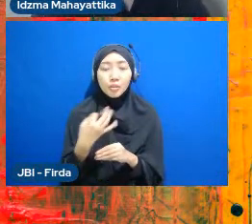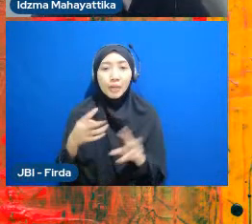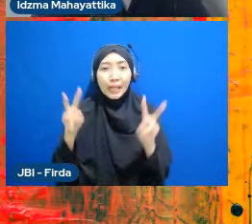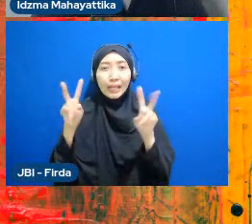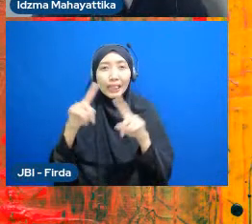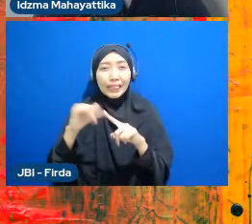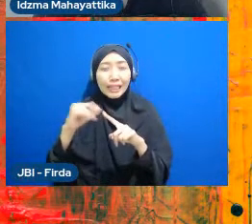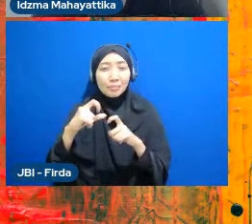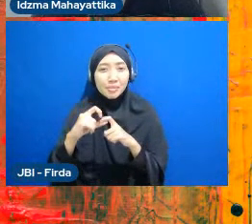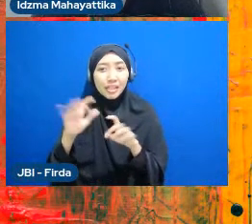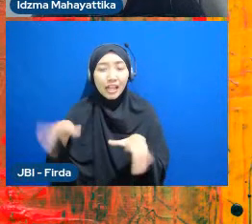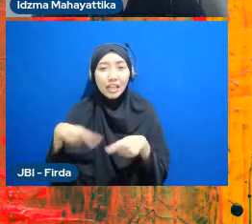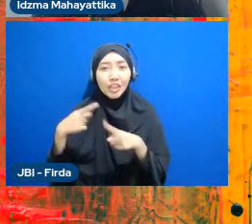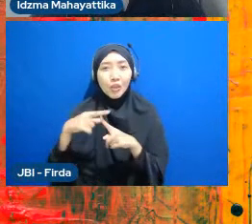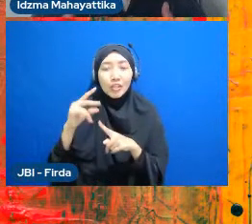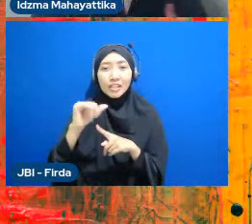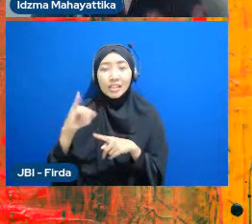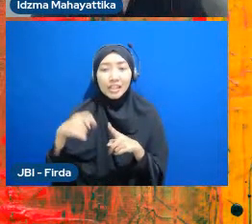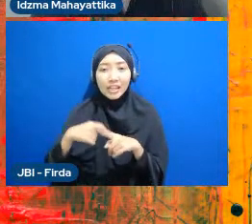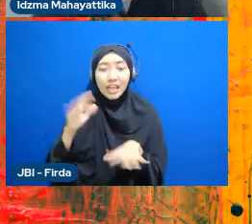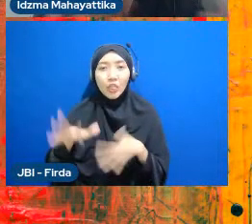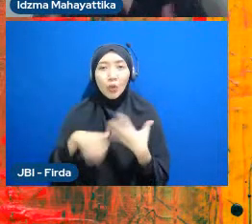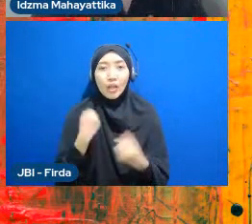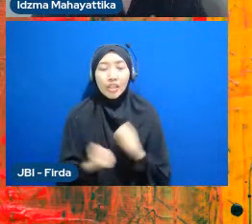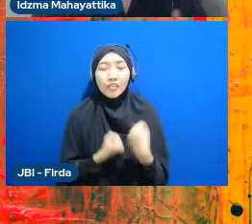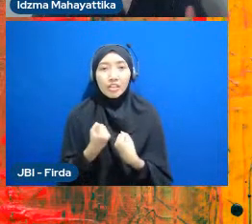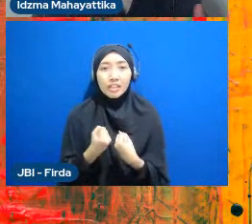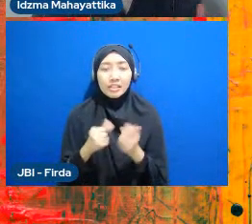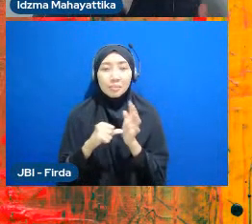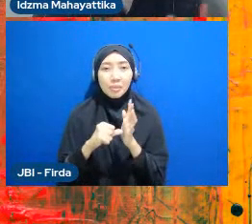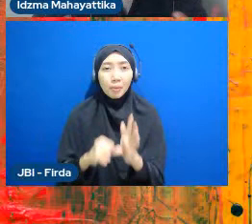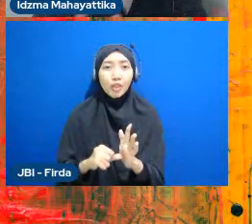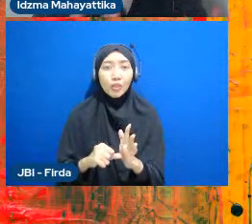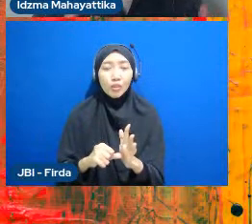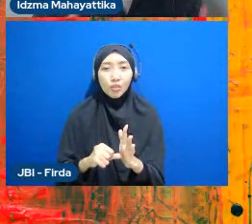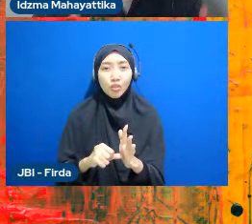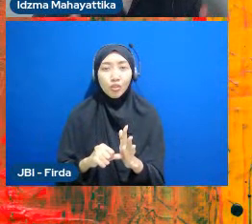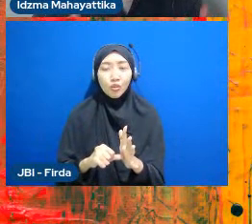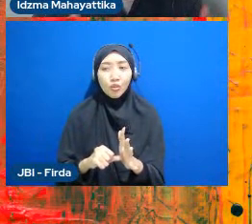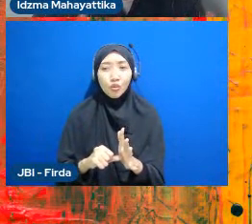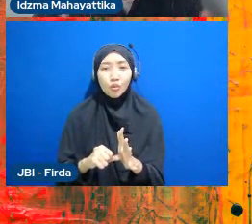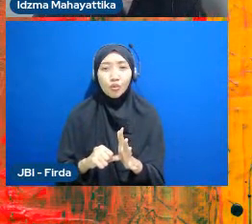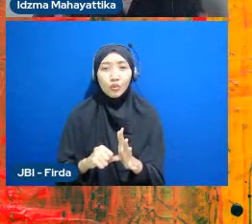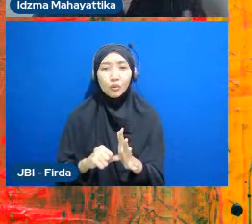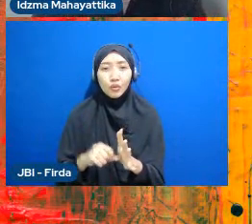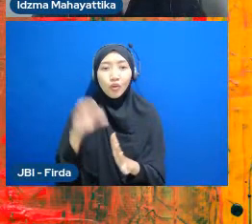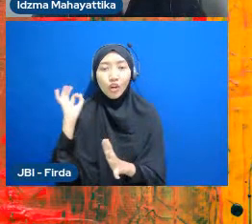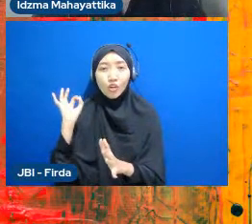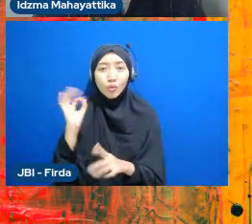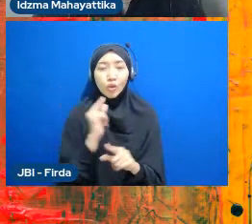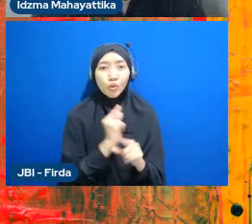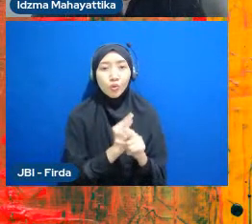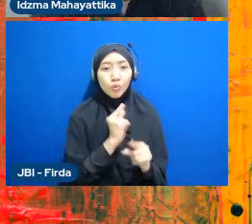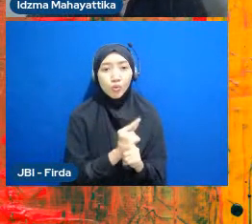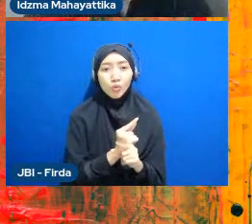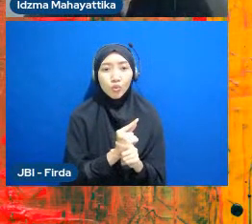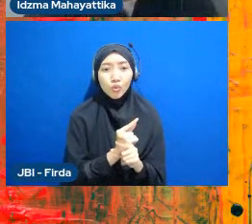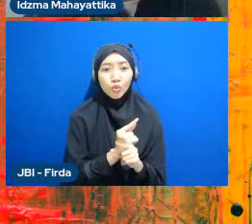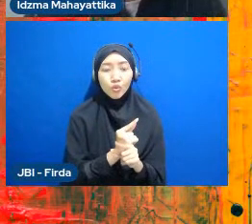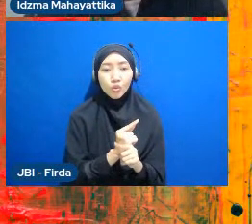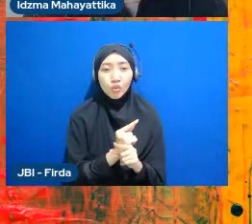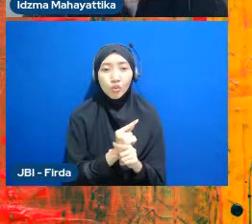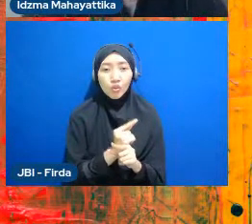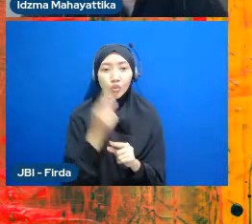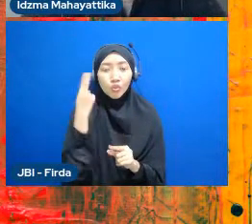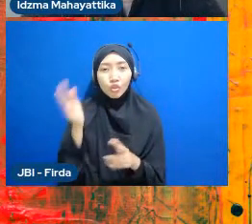dan trik atau beberapa aktivitas yang bisa membantu orang tua dan guru mengalihkan anak tentang